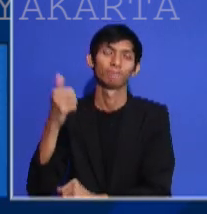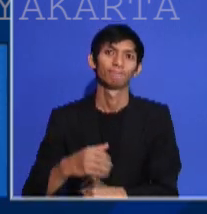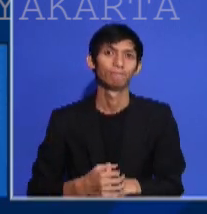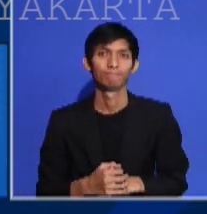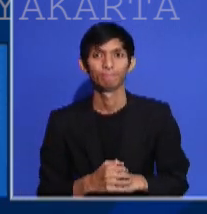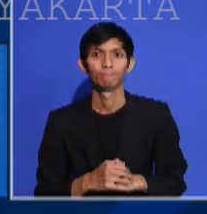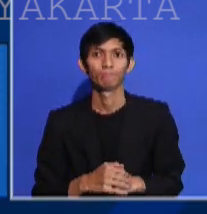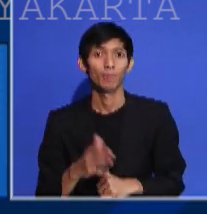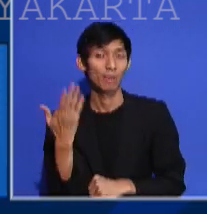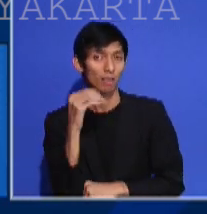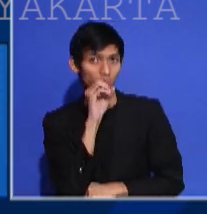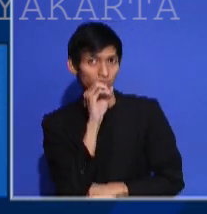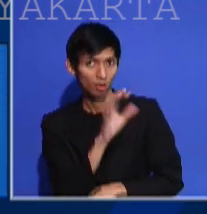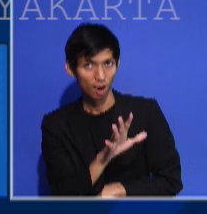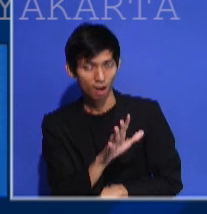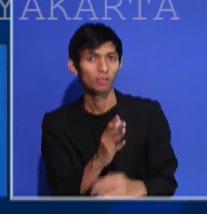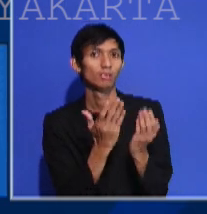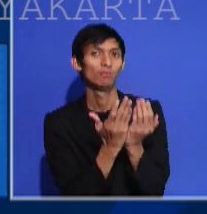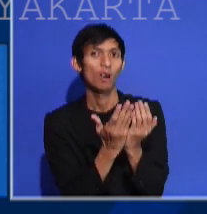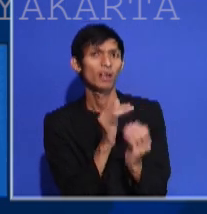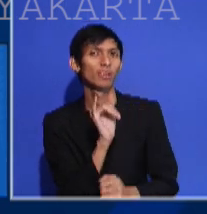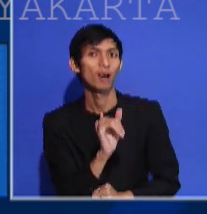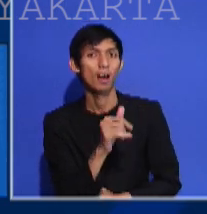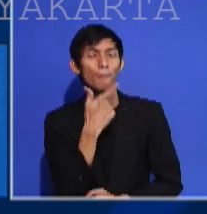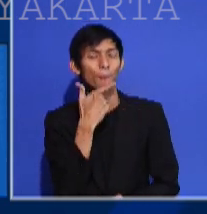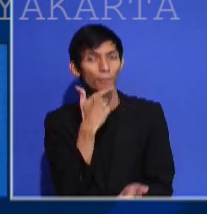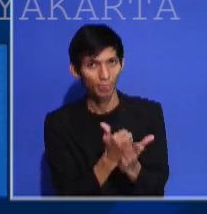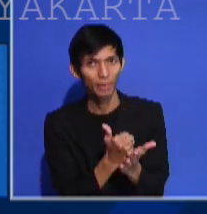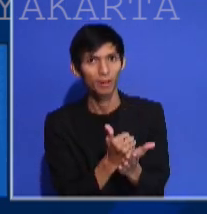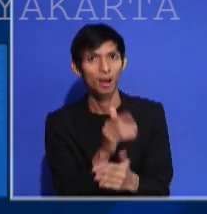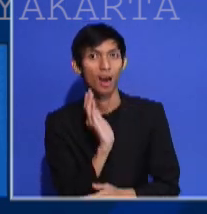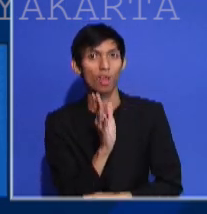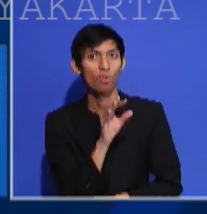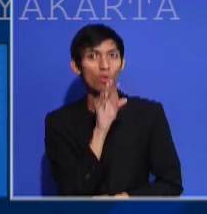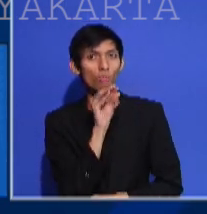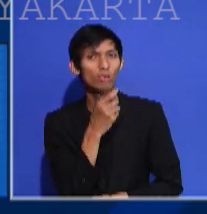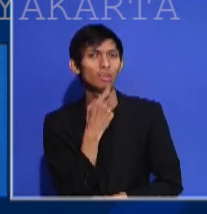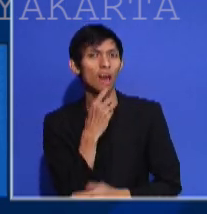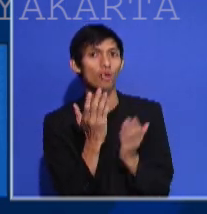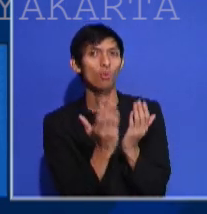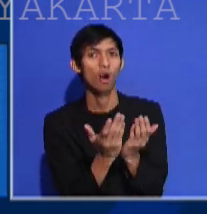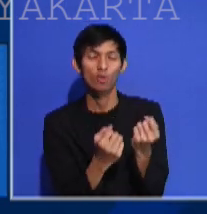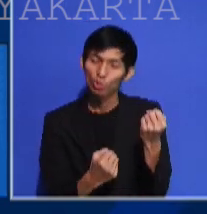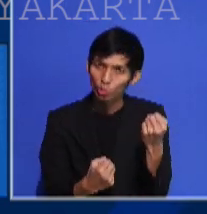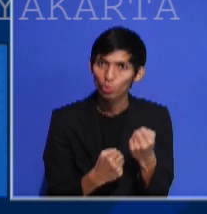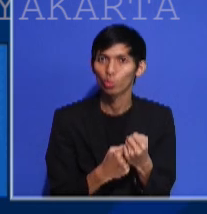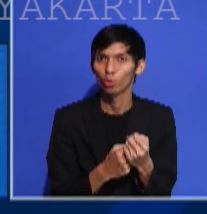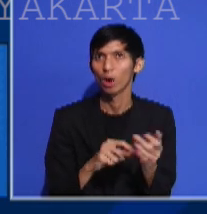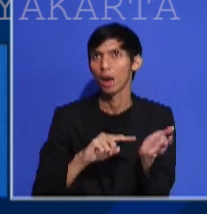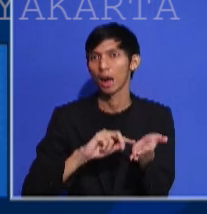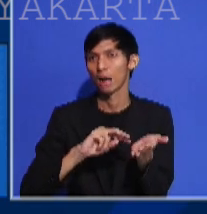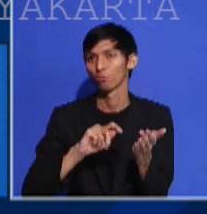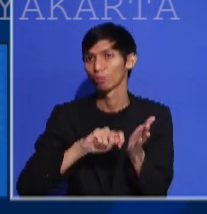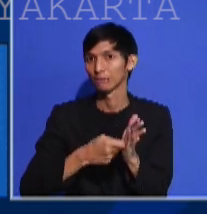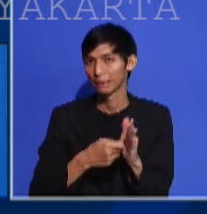disebutkan ee doa ya yang salah satu yang terpenting kalau berbicara tentang doa dan juga dukungan Bagaimana kemudian respon dari ee